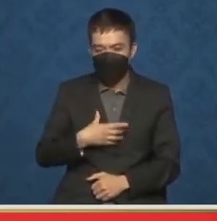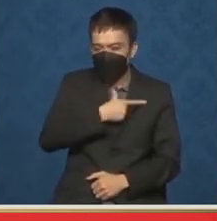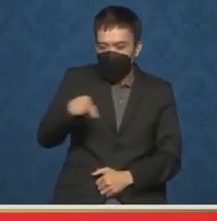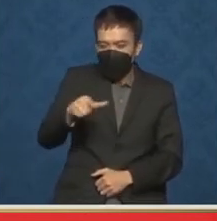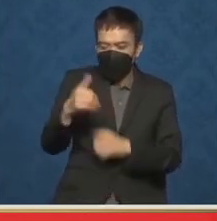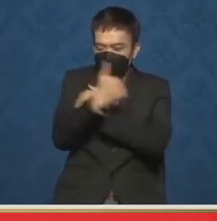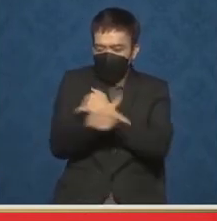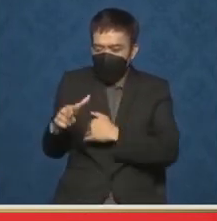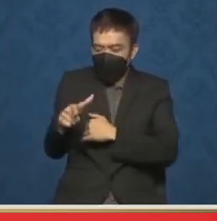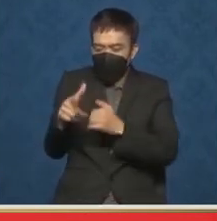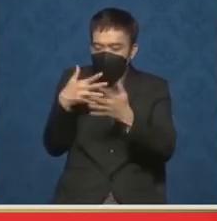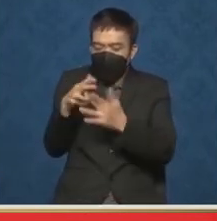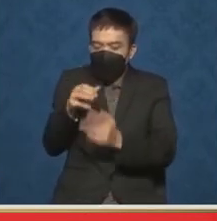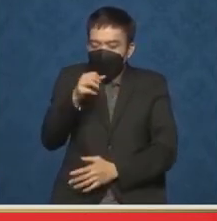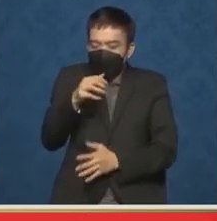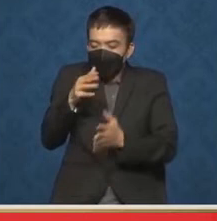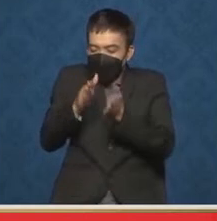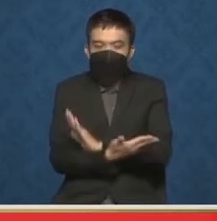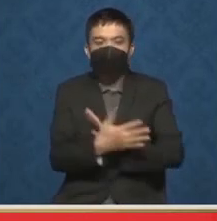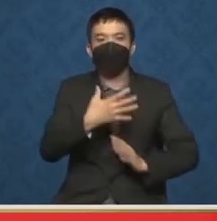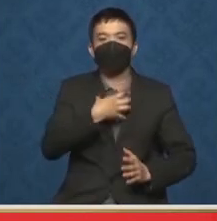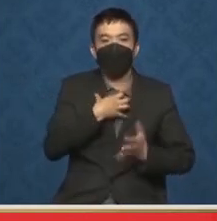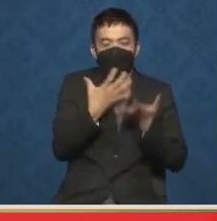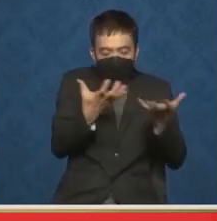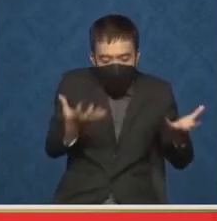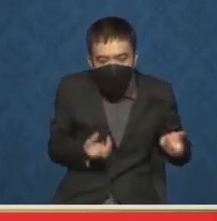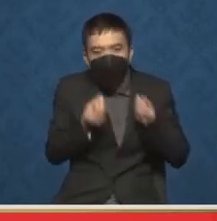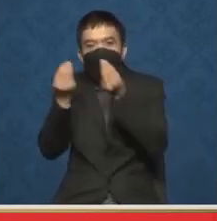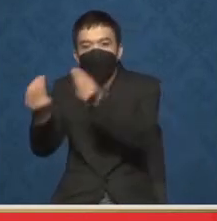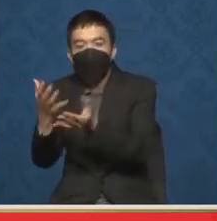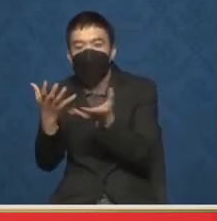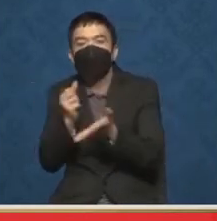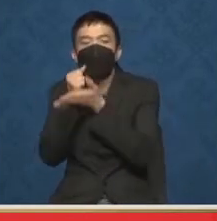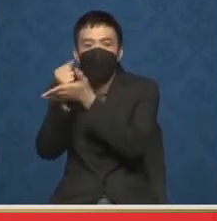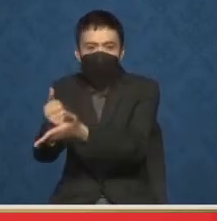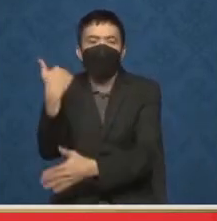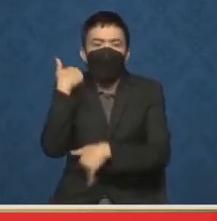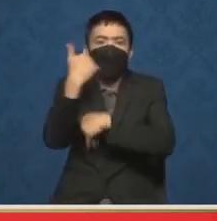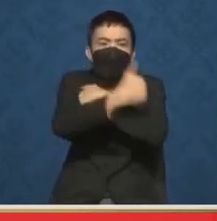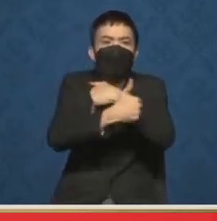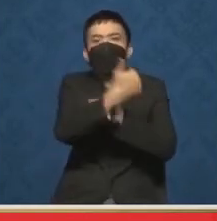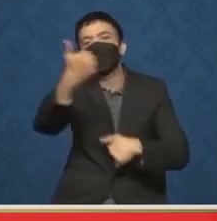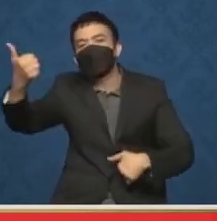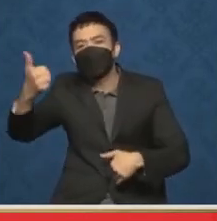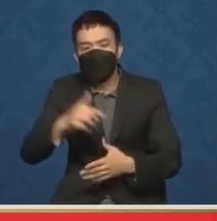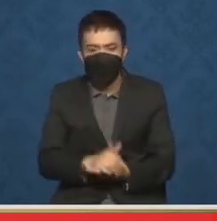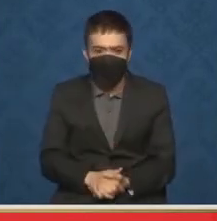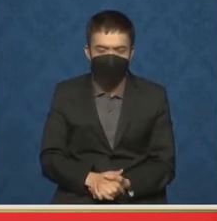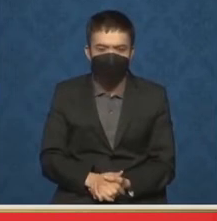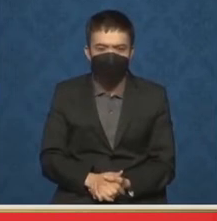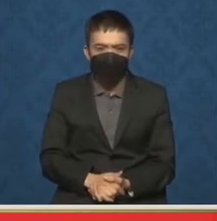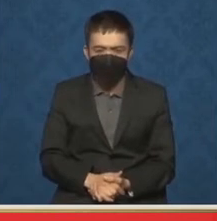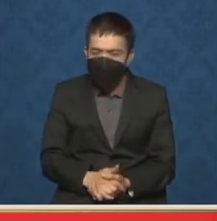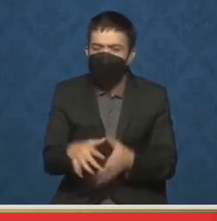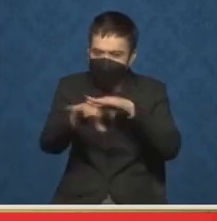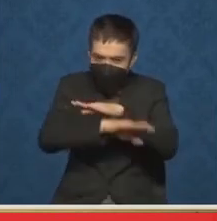ความช่เหือเข้ไป มีข้อมูหกฐานทุกอย่างครบนะคร